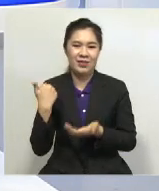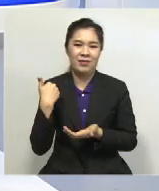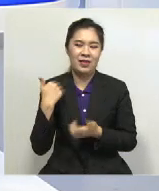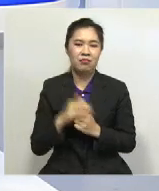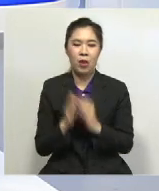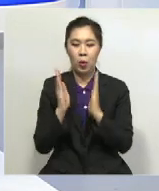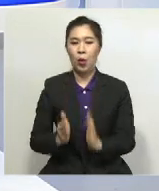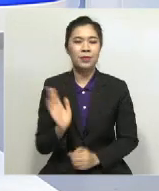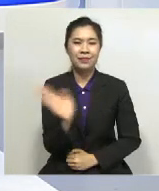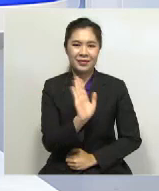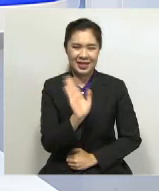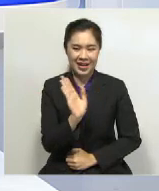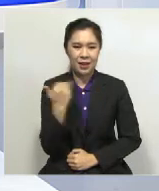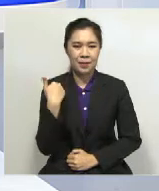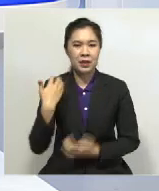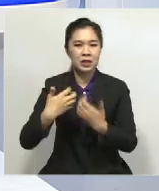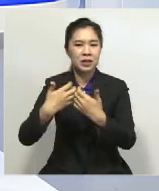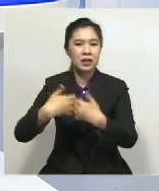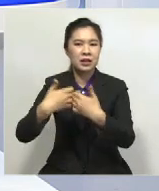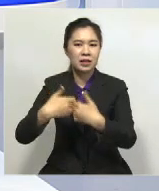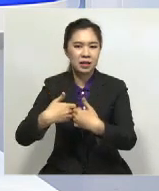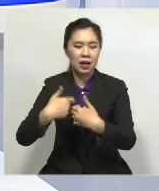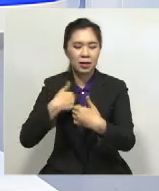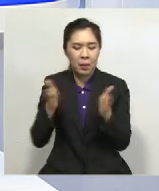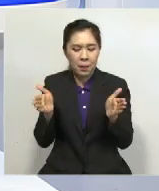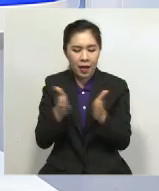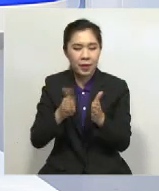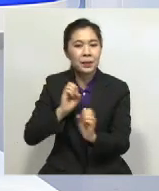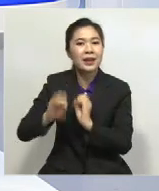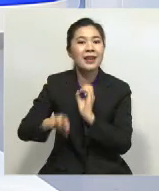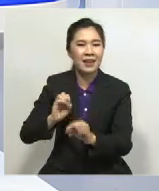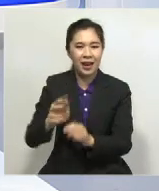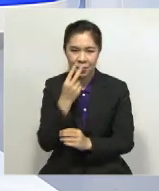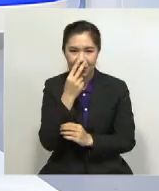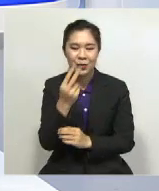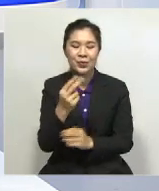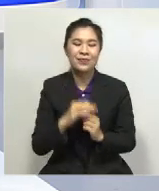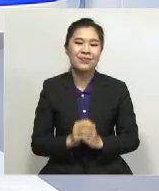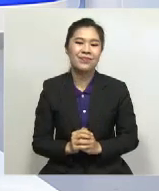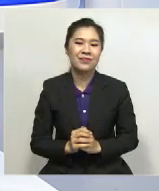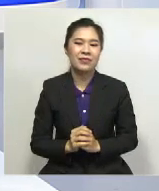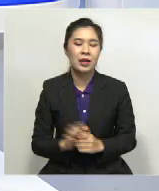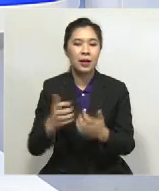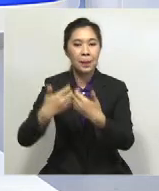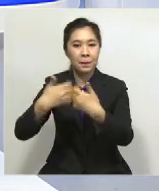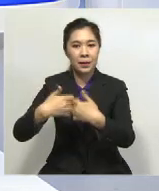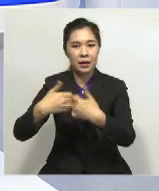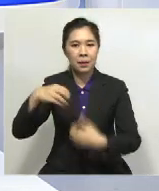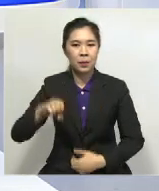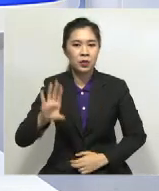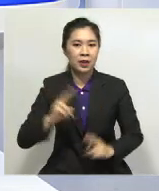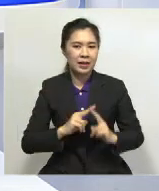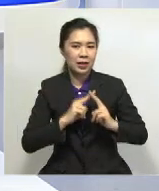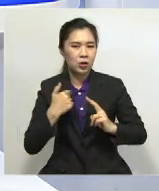สเตอร์สะอาดนี่ไม่ใช่คนนะครับเป็นเครื่องบีบอัดขยะนะครับเดี๋ยวจะไปรู้จักกันนะครับโดยเครื่องบีบอัดขยะนี้นะครับภาคเอกชน